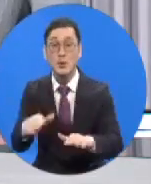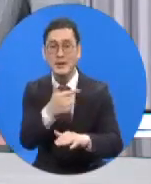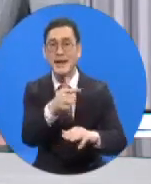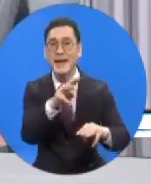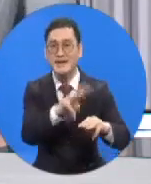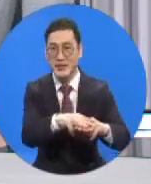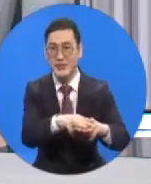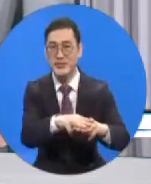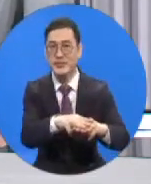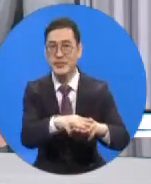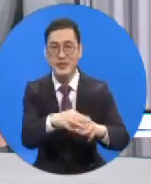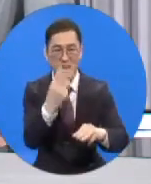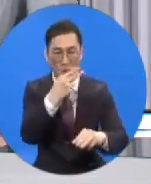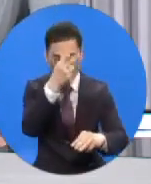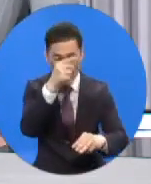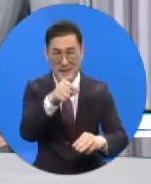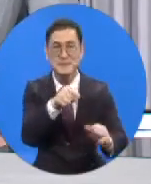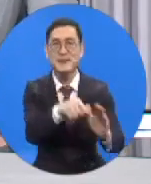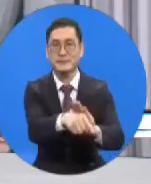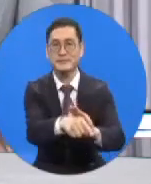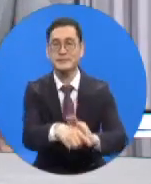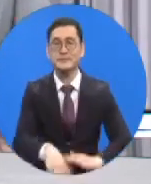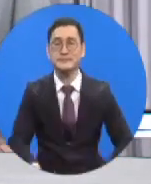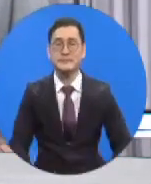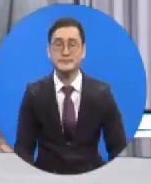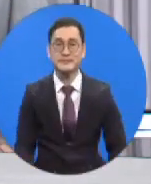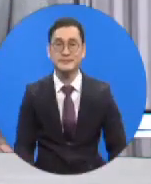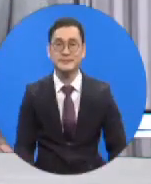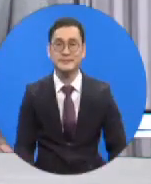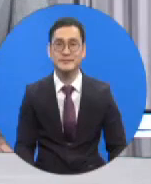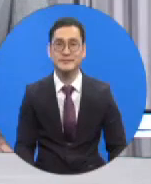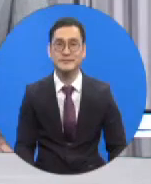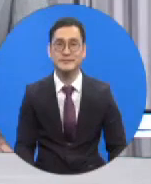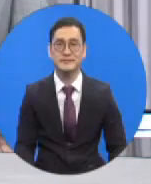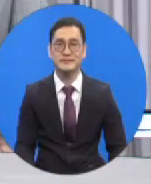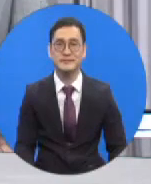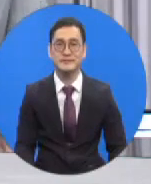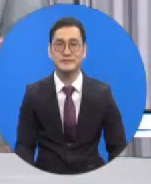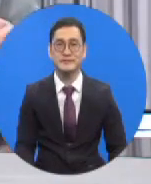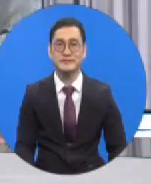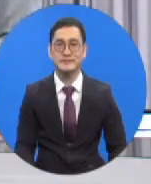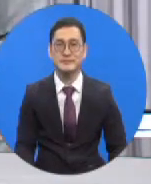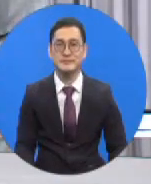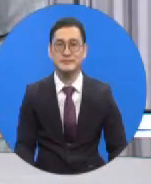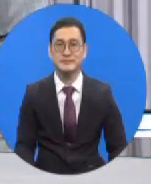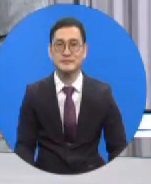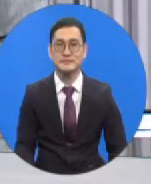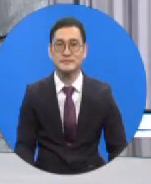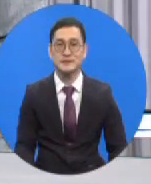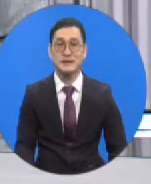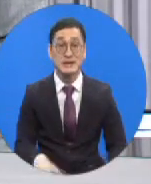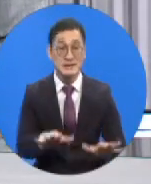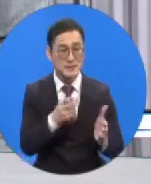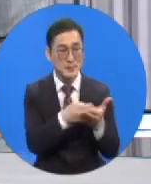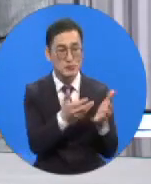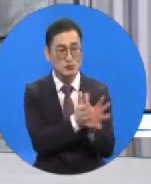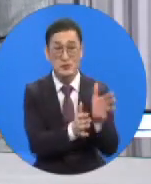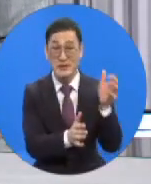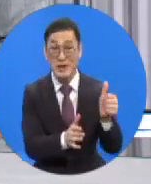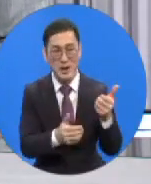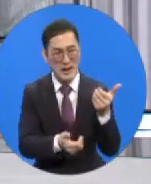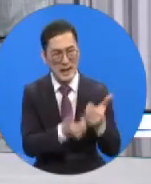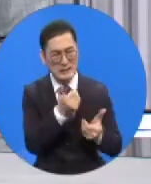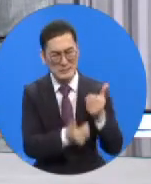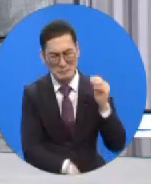고검과 대전 지검을 방문한다는데, 최진봉 교수님, 예. 지금 사실 추미애 법무부 장관과 갈등이 최고조에 이른 시기,